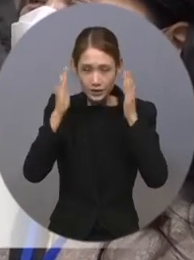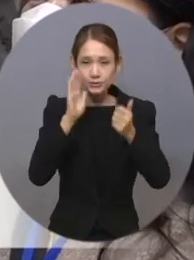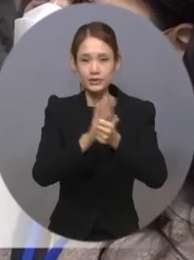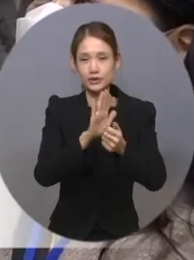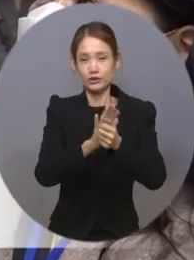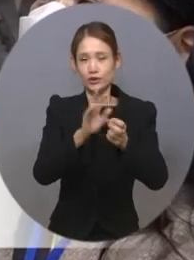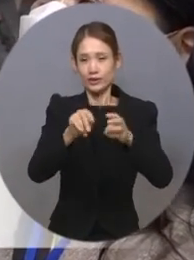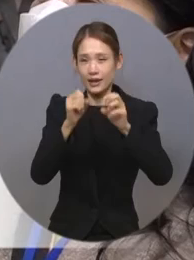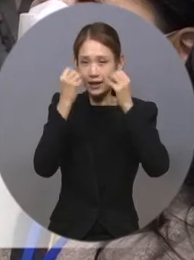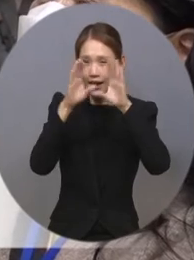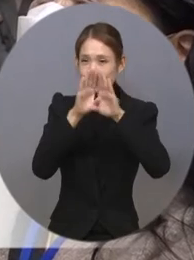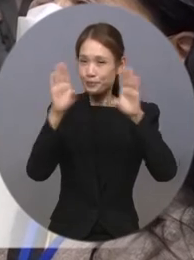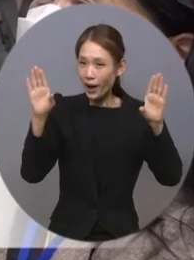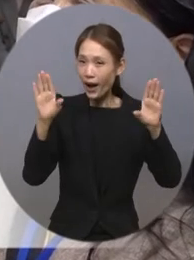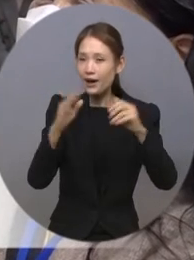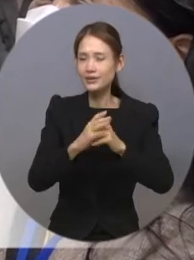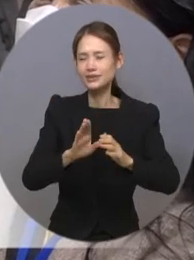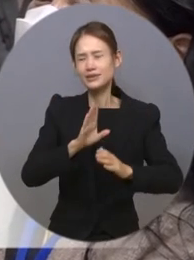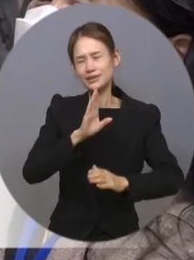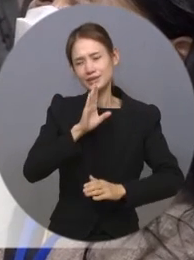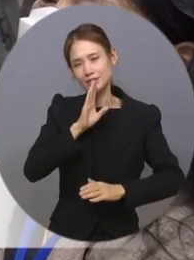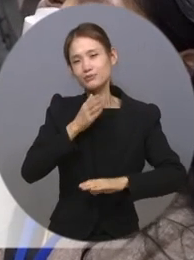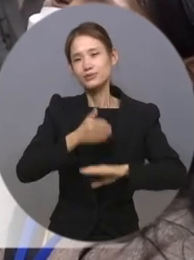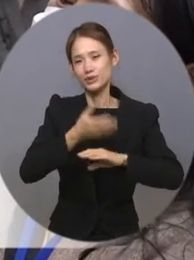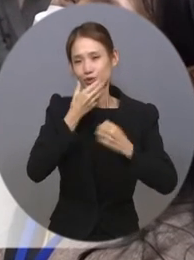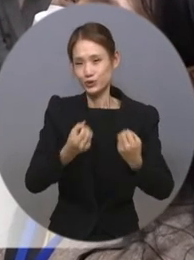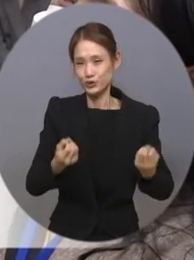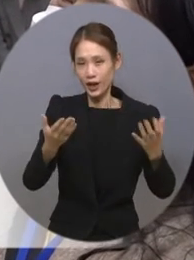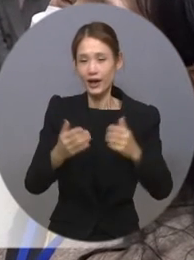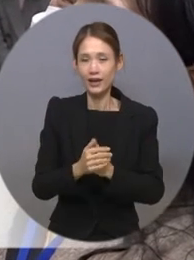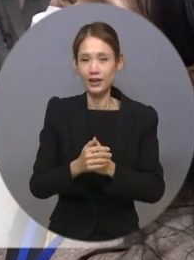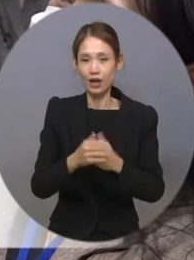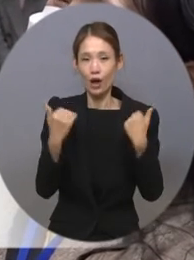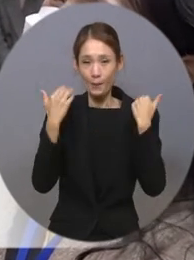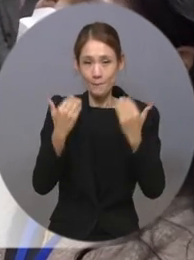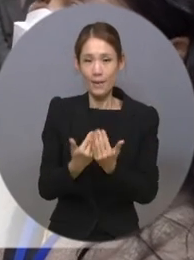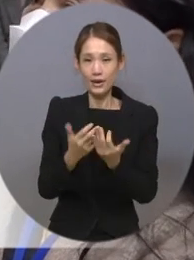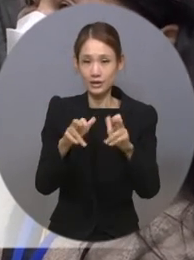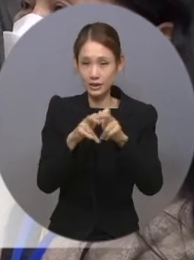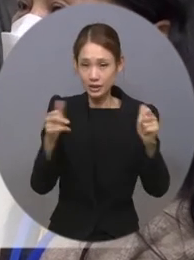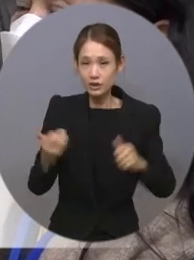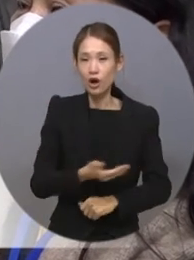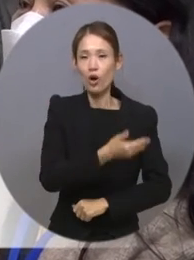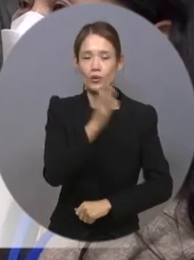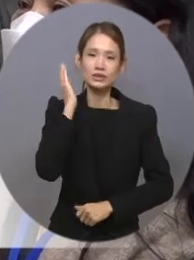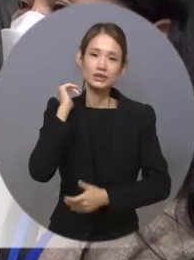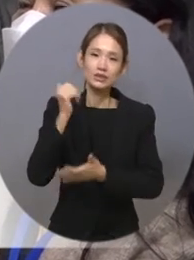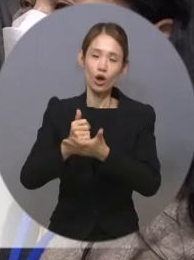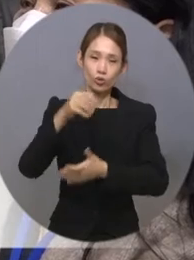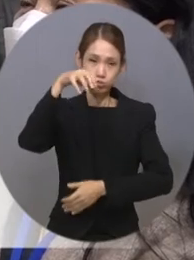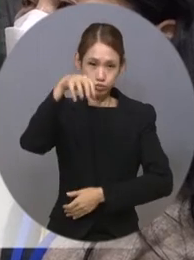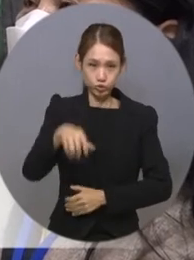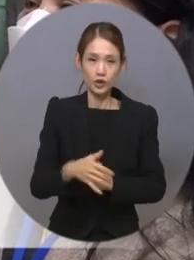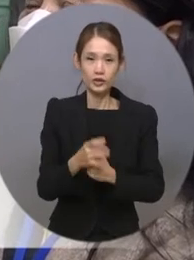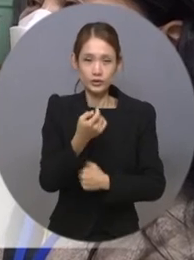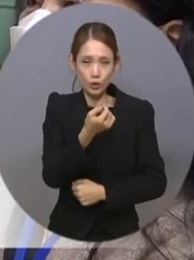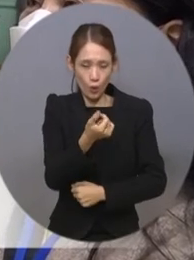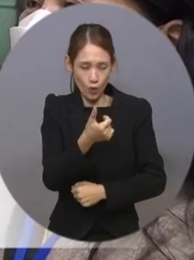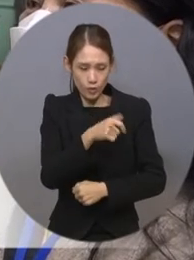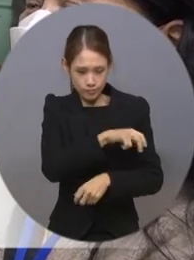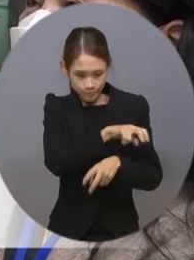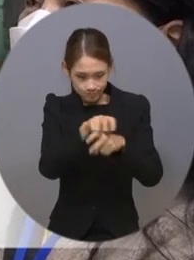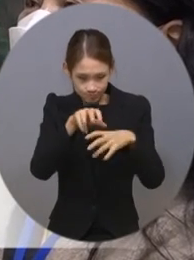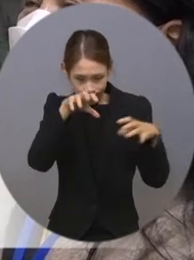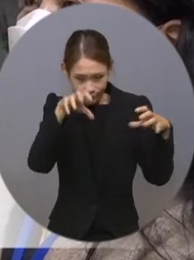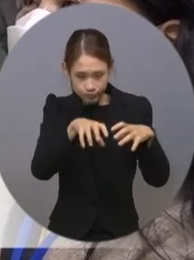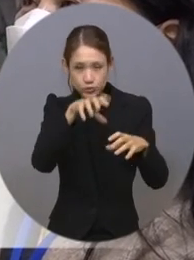개소식을 진심으로 축하드립니다. 그리고 이제 우리 발달장애인 여러분들이 의정부에서 이렇게 조그만 그 터를